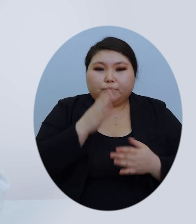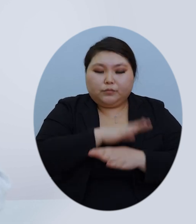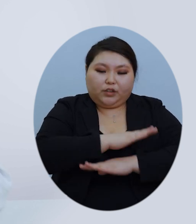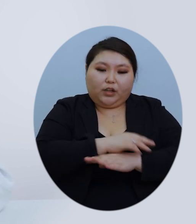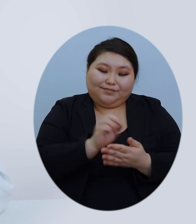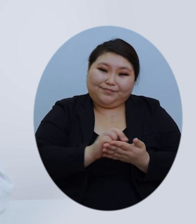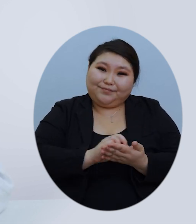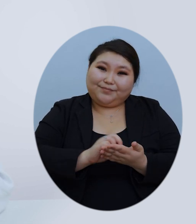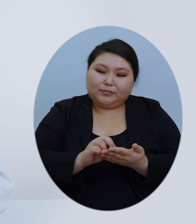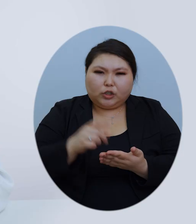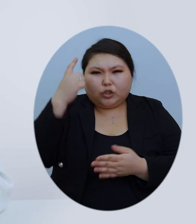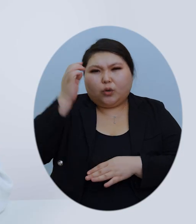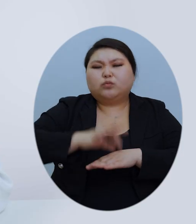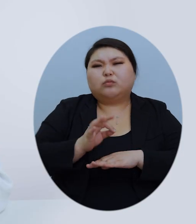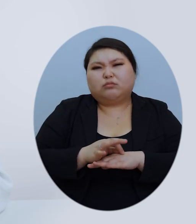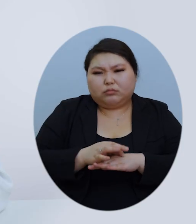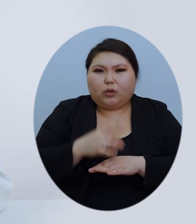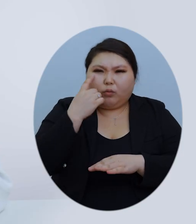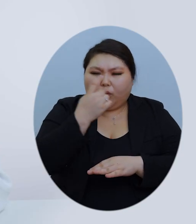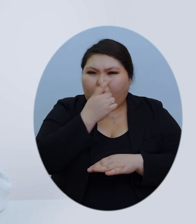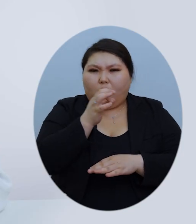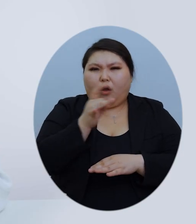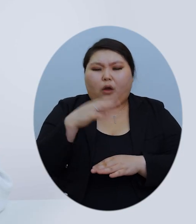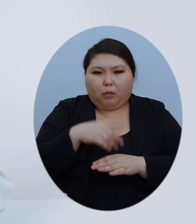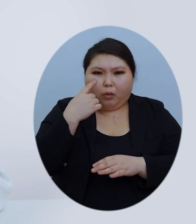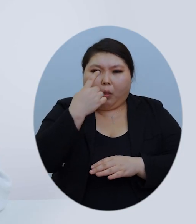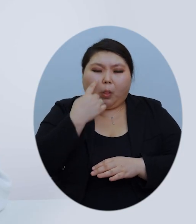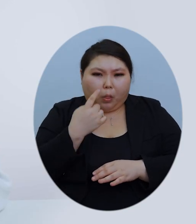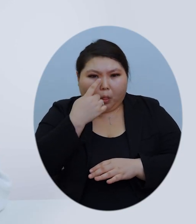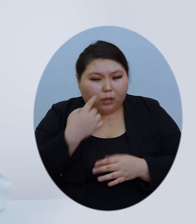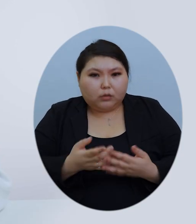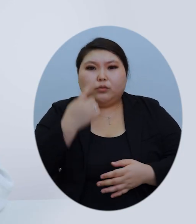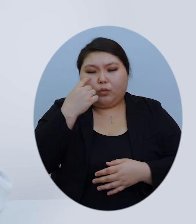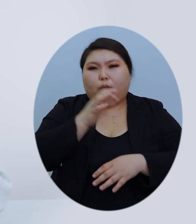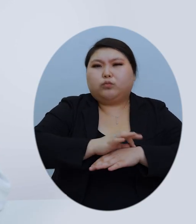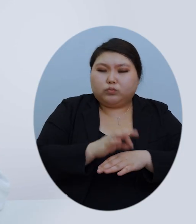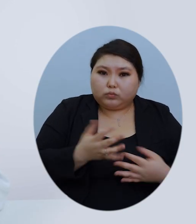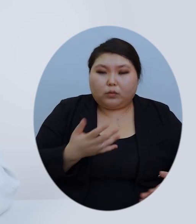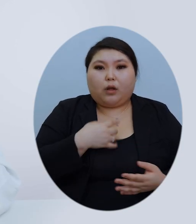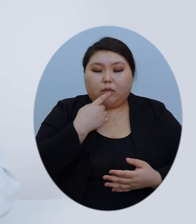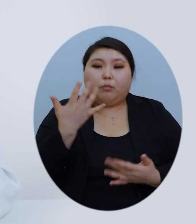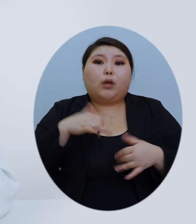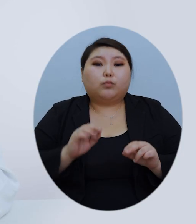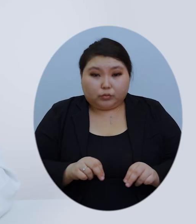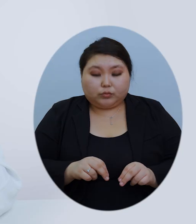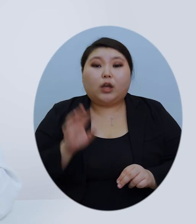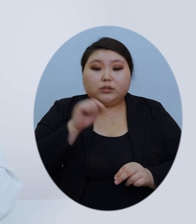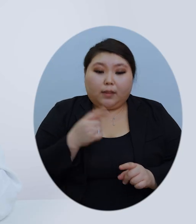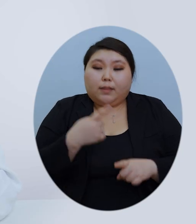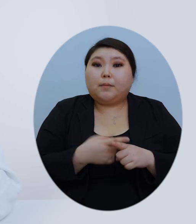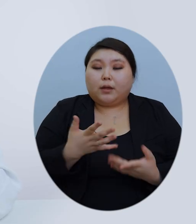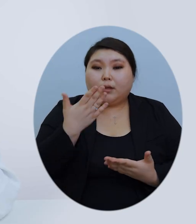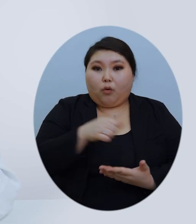үедээ толгой өвдөд байна, нүд хорсоод байна, нулимс гоожоод байна, нүд өвдөд байна гэсэн завууруудыг хэлж олно. Үүнээс гадна та